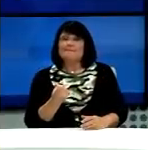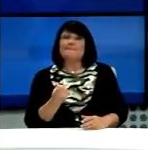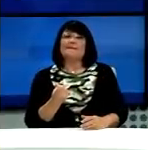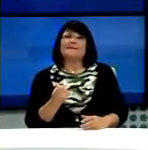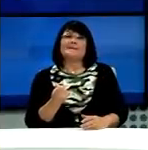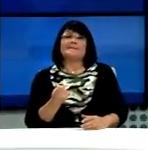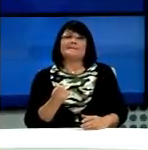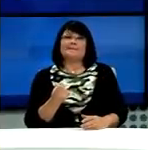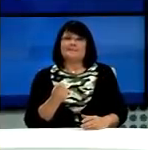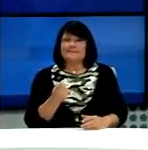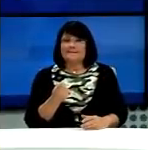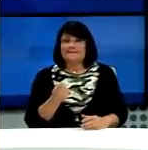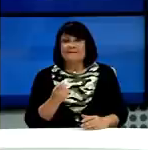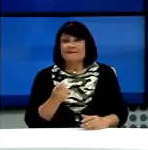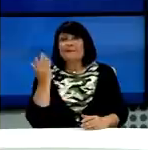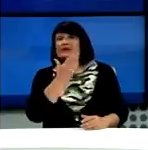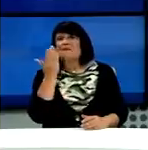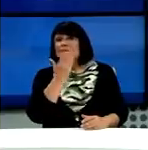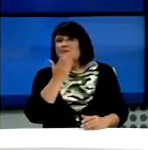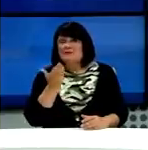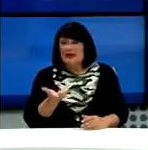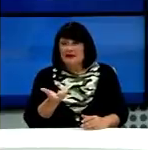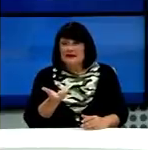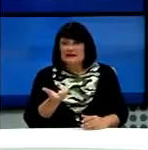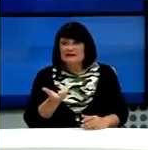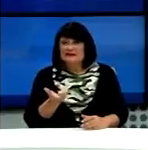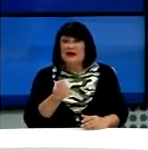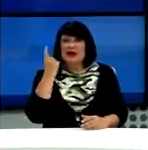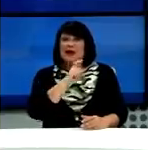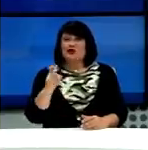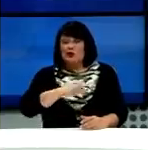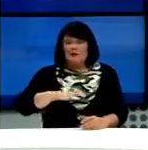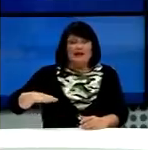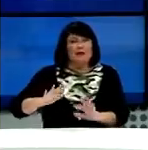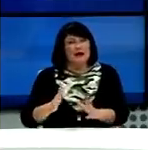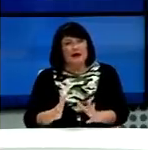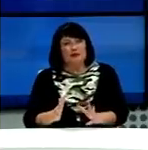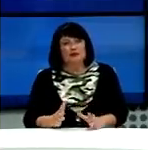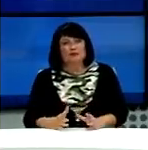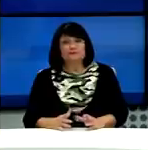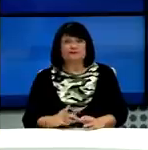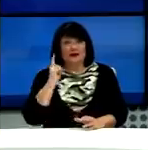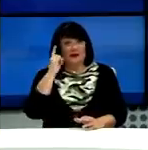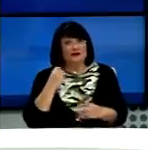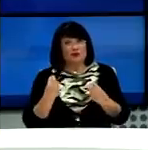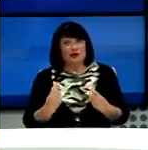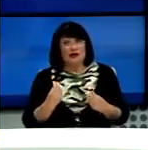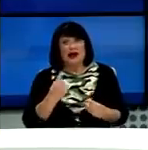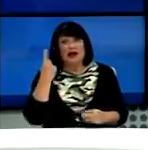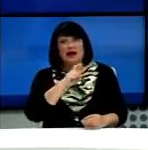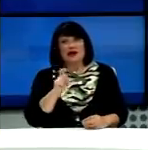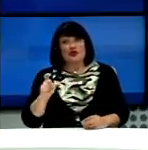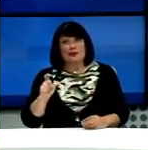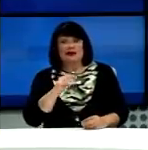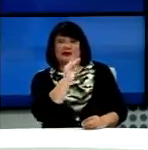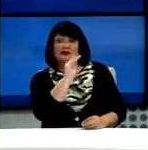του δυναμικού των μαθητών στη χώρα μας, σχεδόν 1 εκατομμύριο παιδιά, γνωρίζετε πάρα πολύ καλά, κυρία